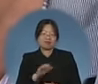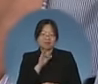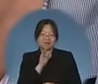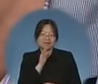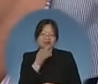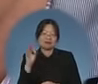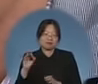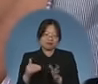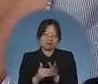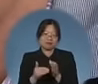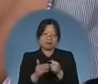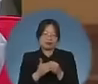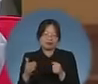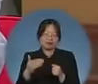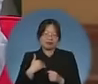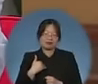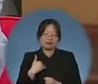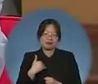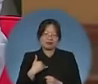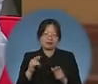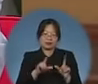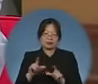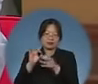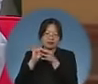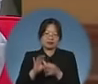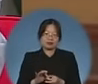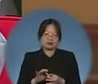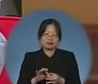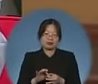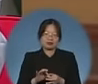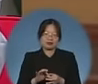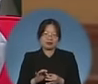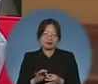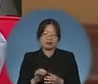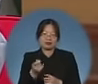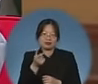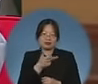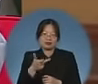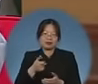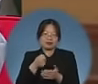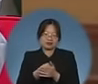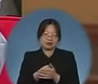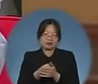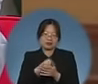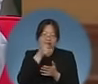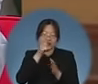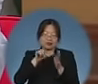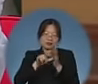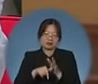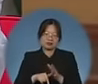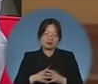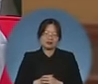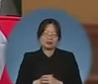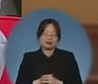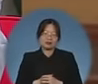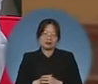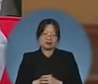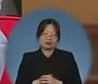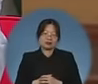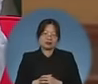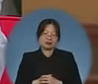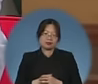정말로 받아들여요. 그래서 제가 살면서 내려야 되는 작고 큰 결정에 있어서